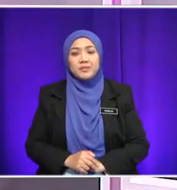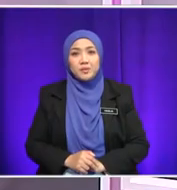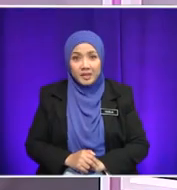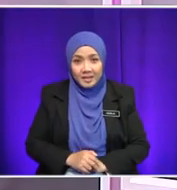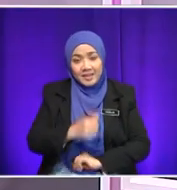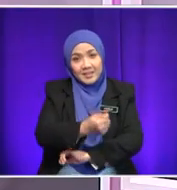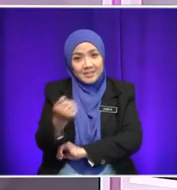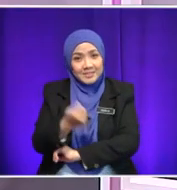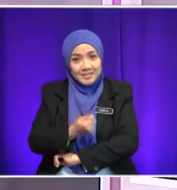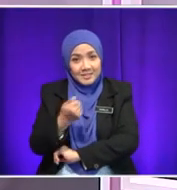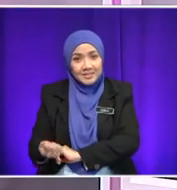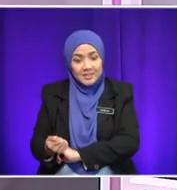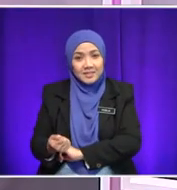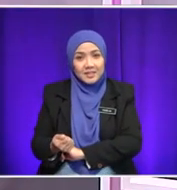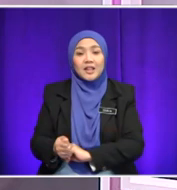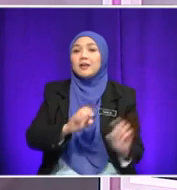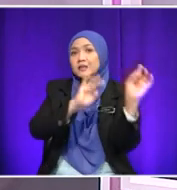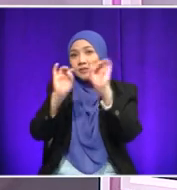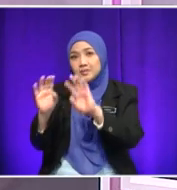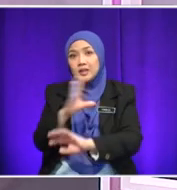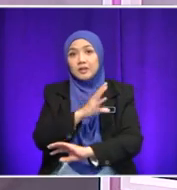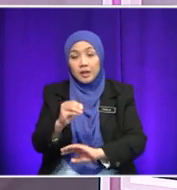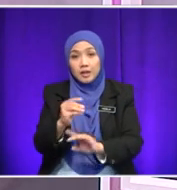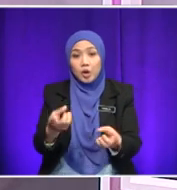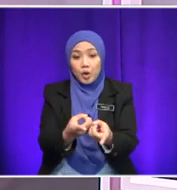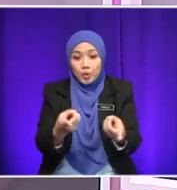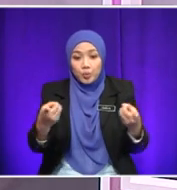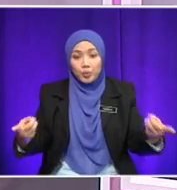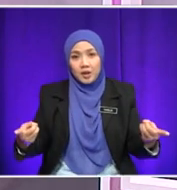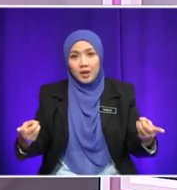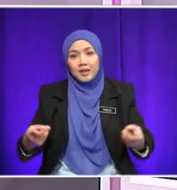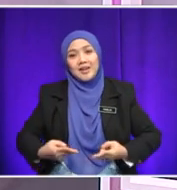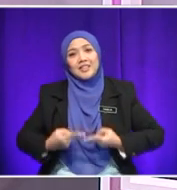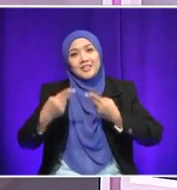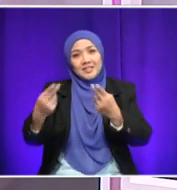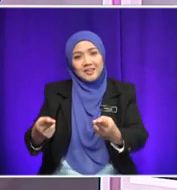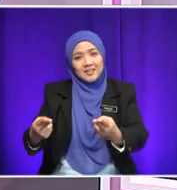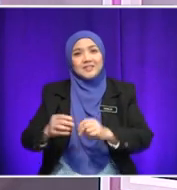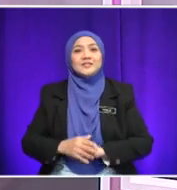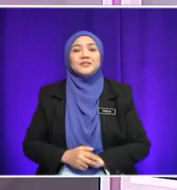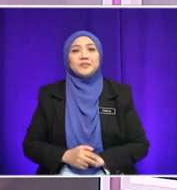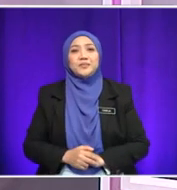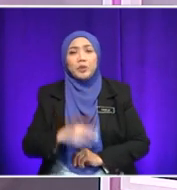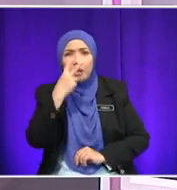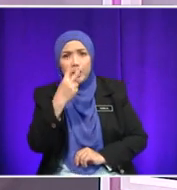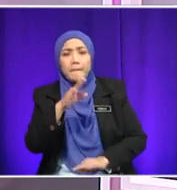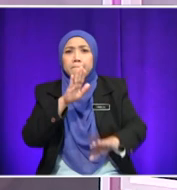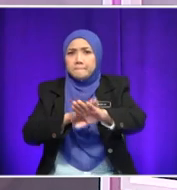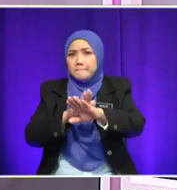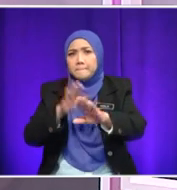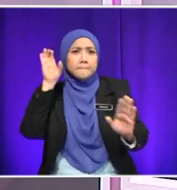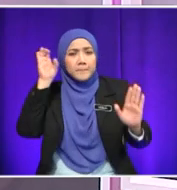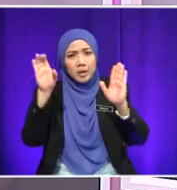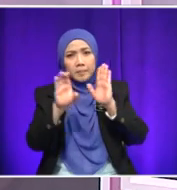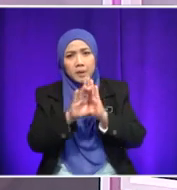gubahan bunga dan Dulang hantaran Oke dalam yang dipamerkan di sini adalah beberapa contoh hiasan